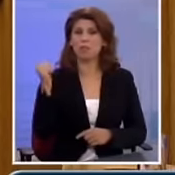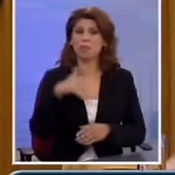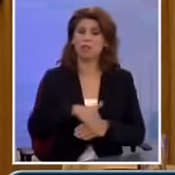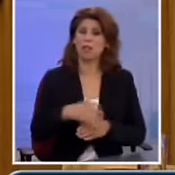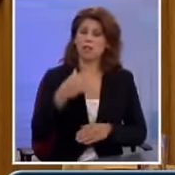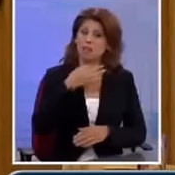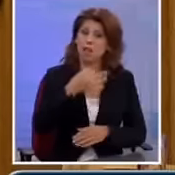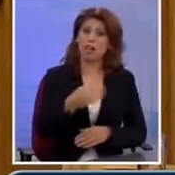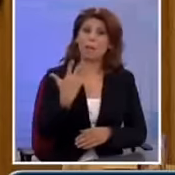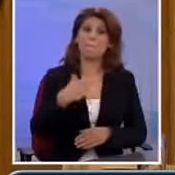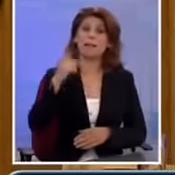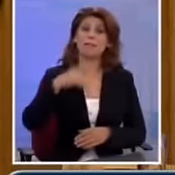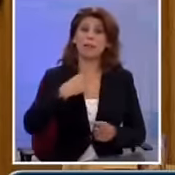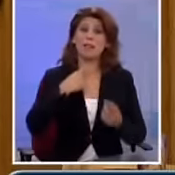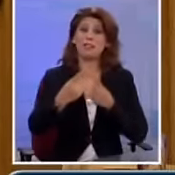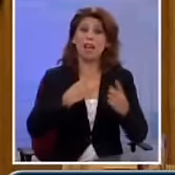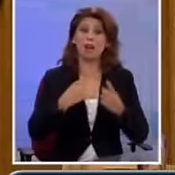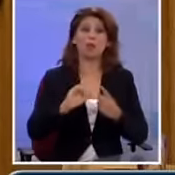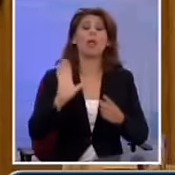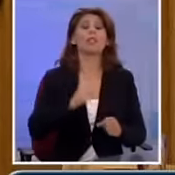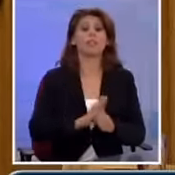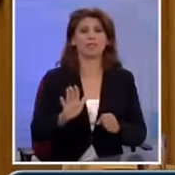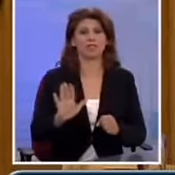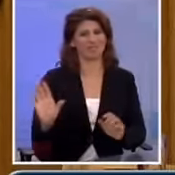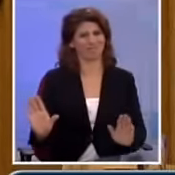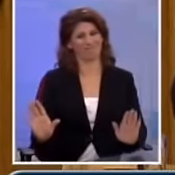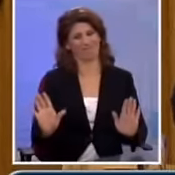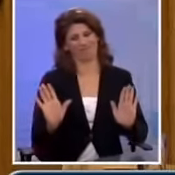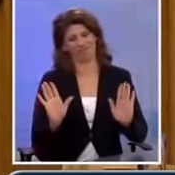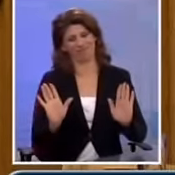λένε 5 μέρες διάλογος, λέει δεν είναι αρκετός έλεος.